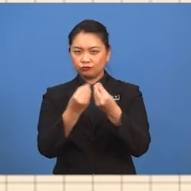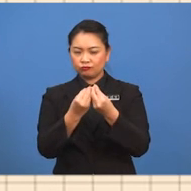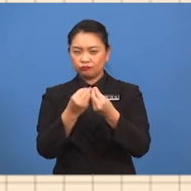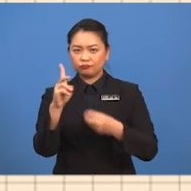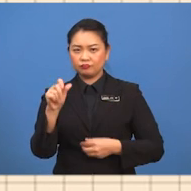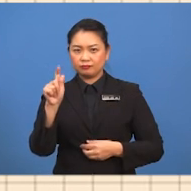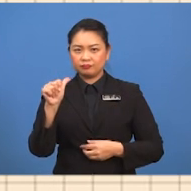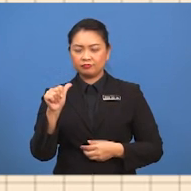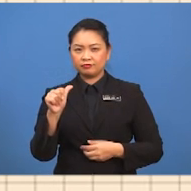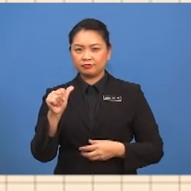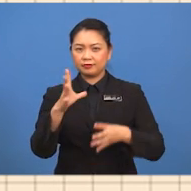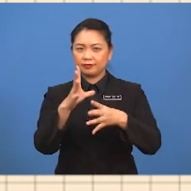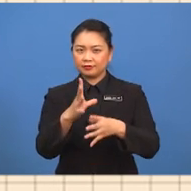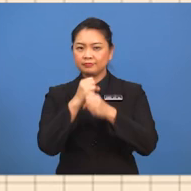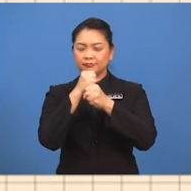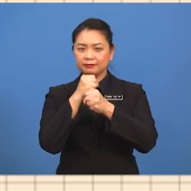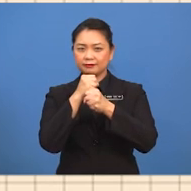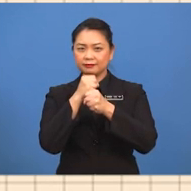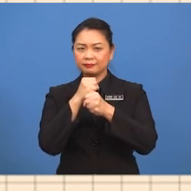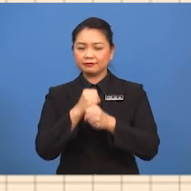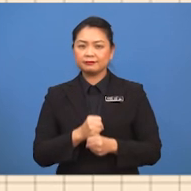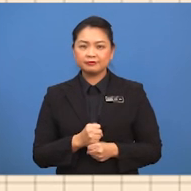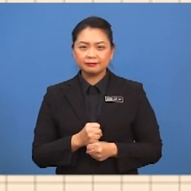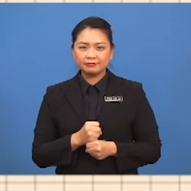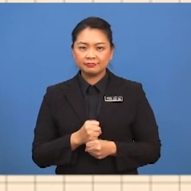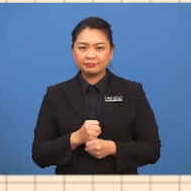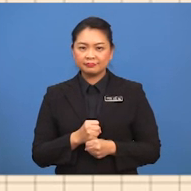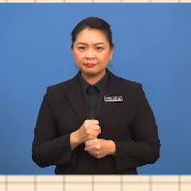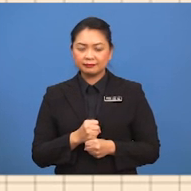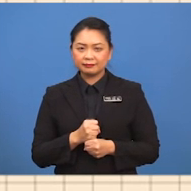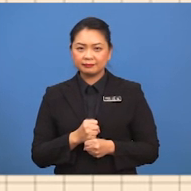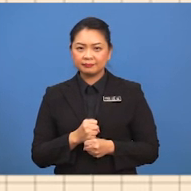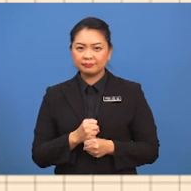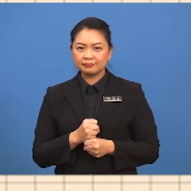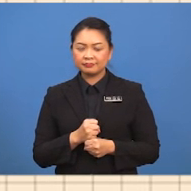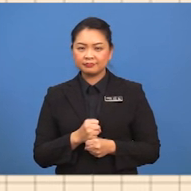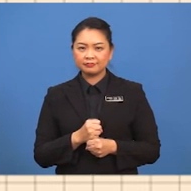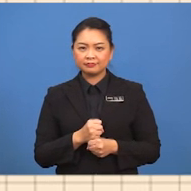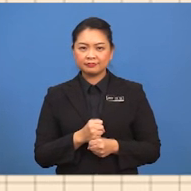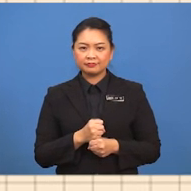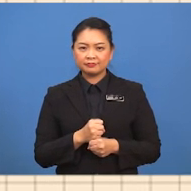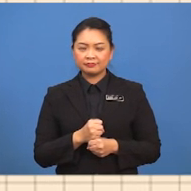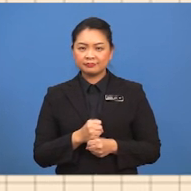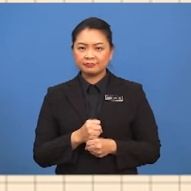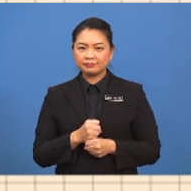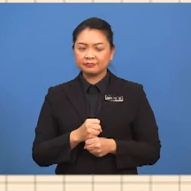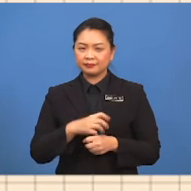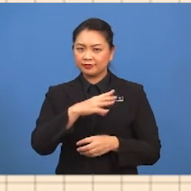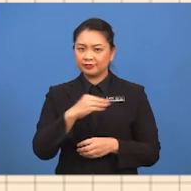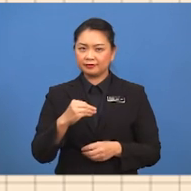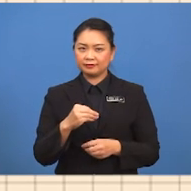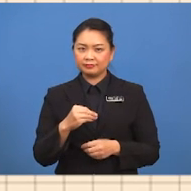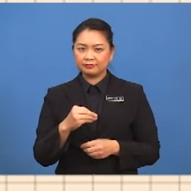iaitu 90 bahagi 6. Murid-murid boleh mengira dalam bentuk